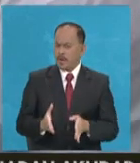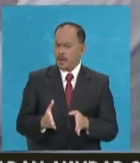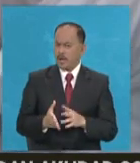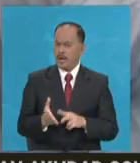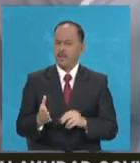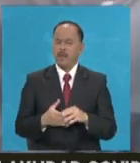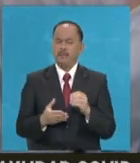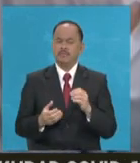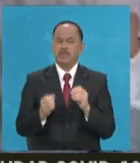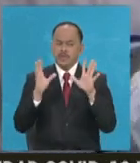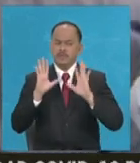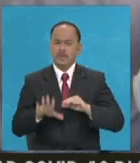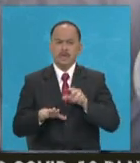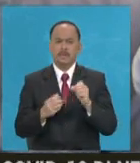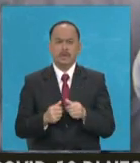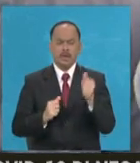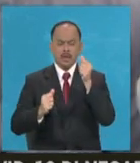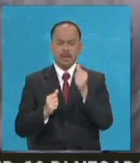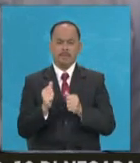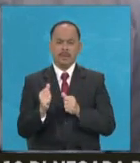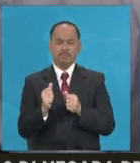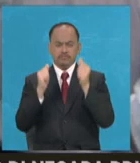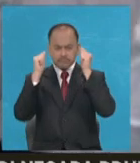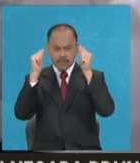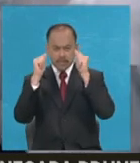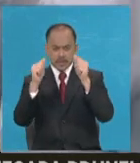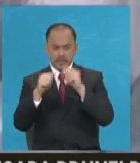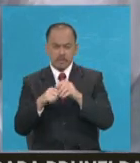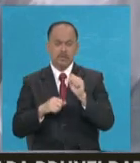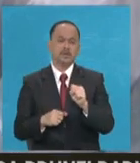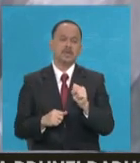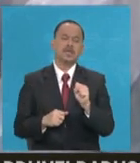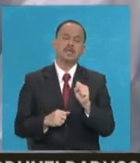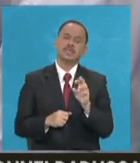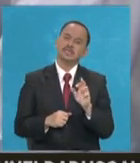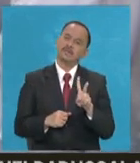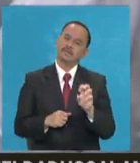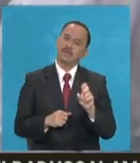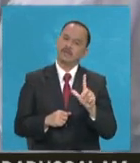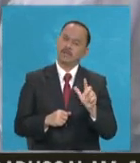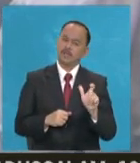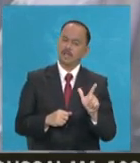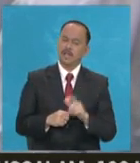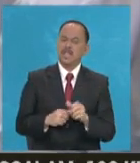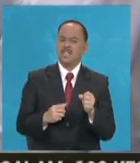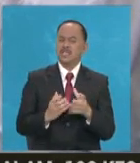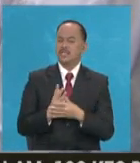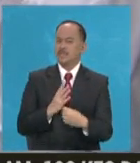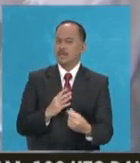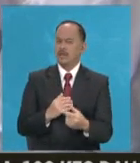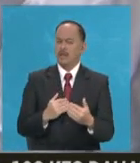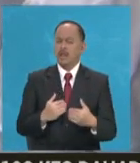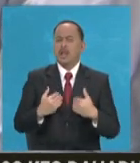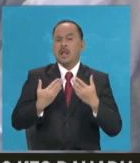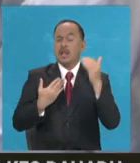dalam bidang ekonomi bahkan juga asas kelahiran hidup ataupun esensials supaya para pelajar dapat mengenal Arti Kehidupan